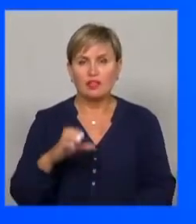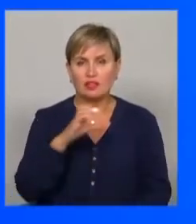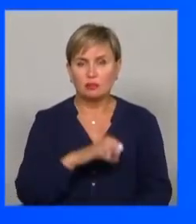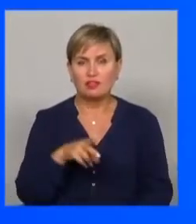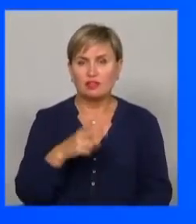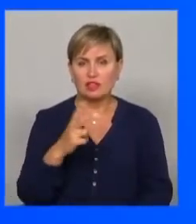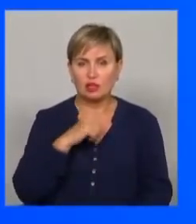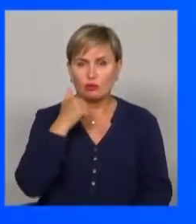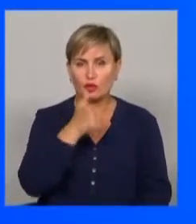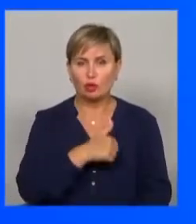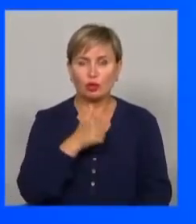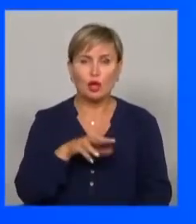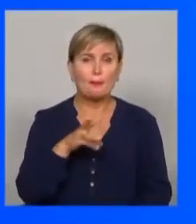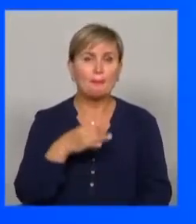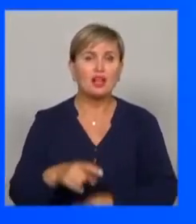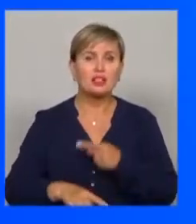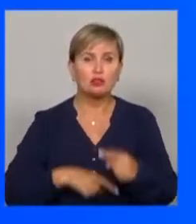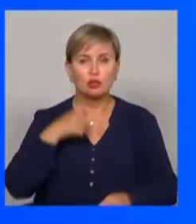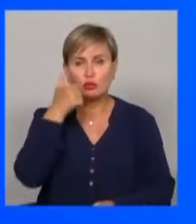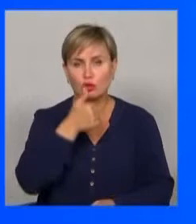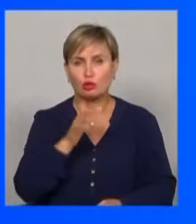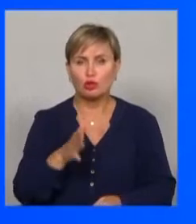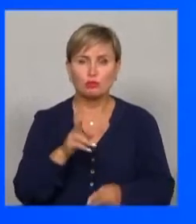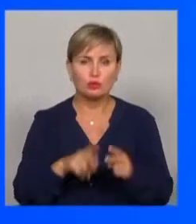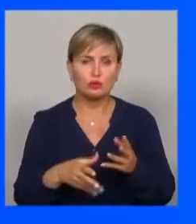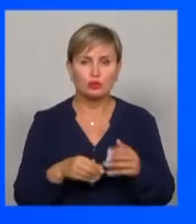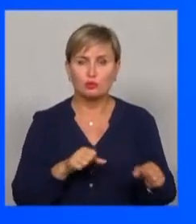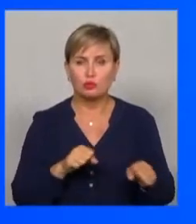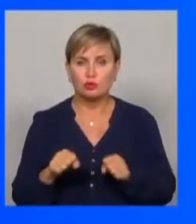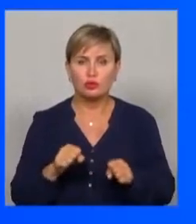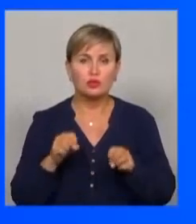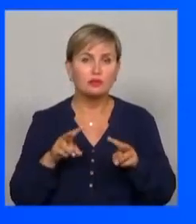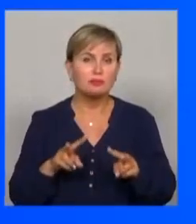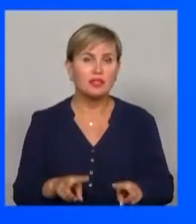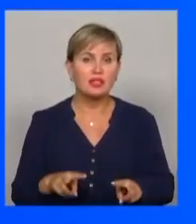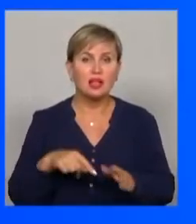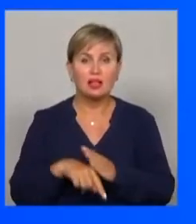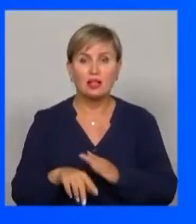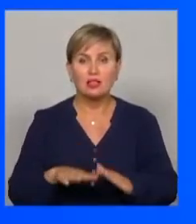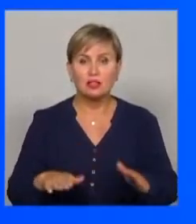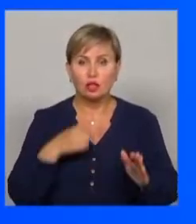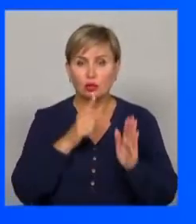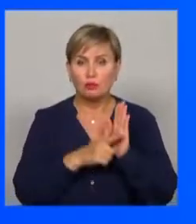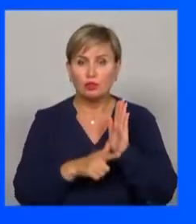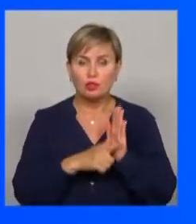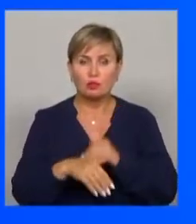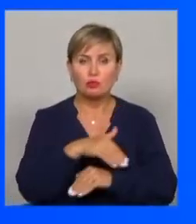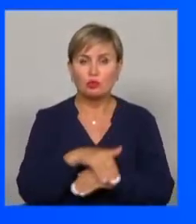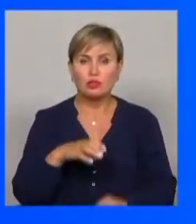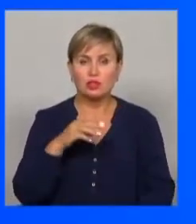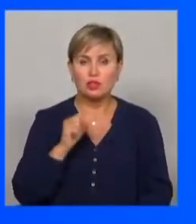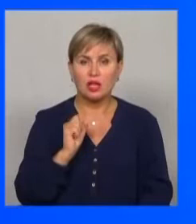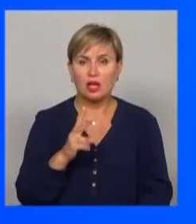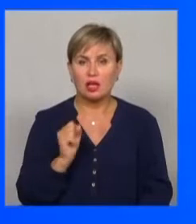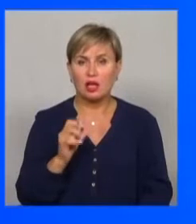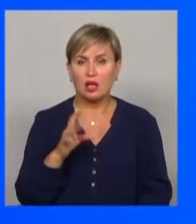года. В мае следующего года будет завершено сейсмоусиление здания специальных яслей сада номер 70 по улице Стахановская. И до